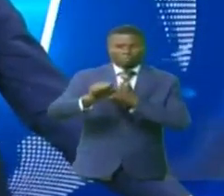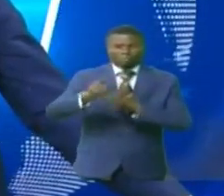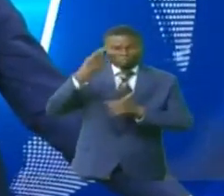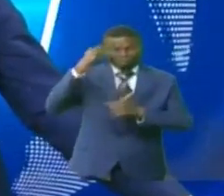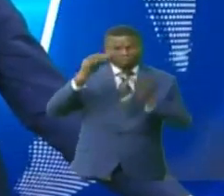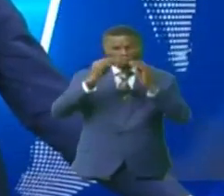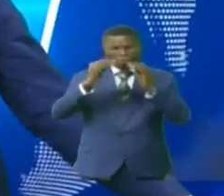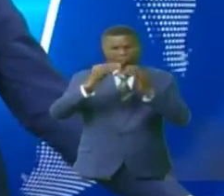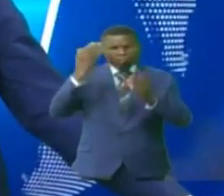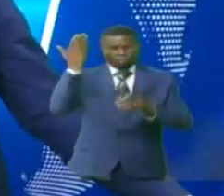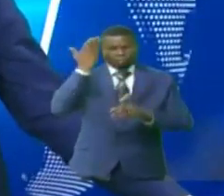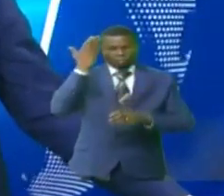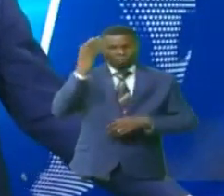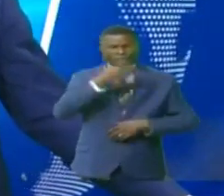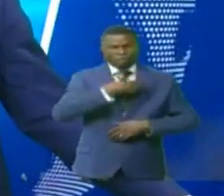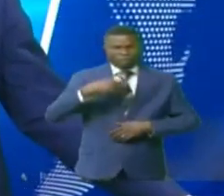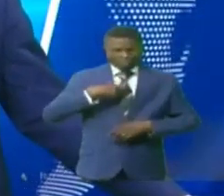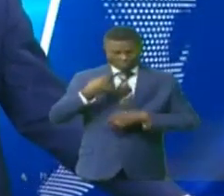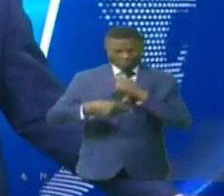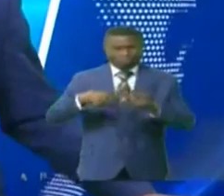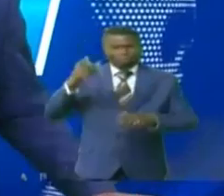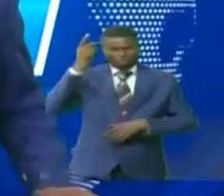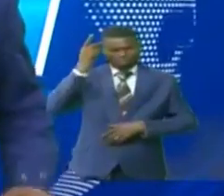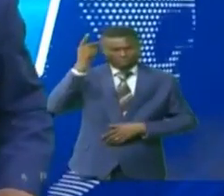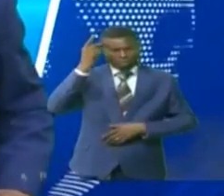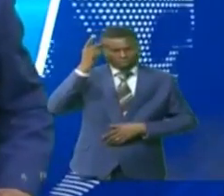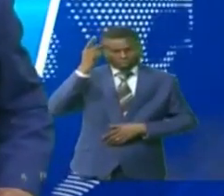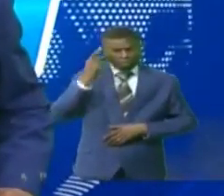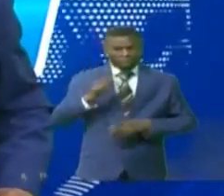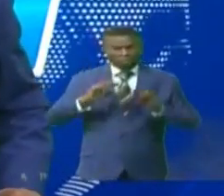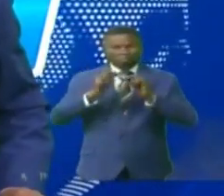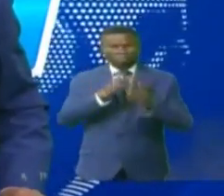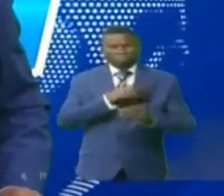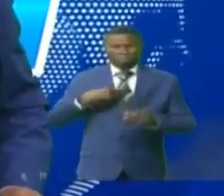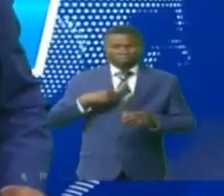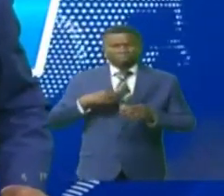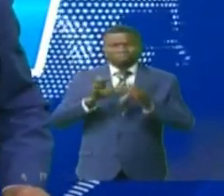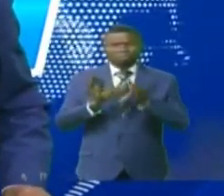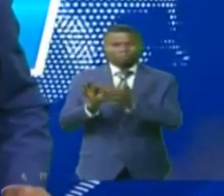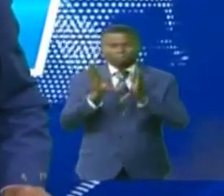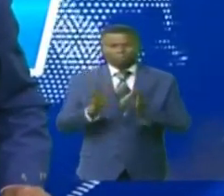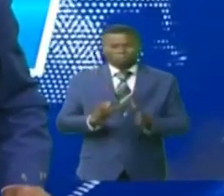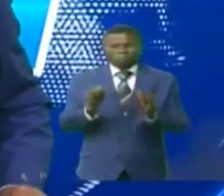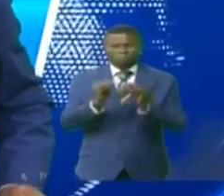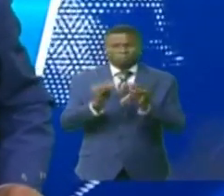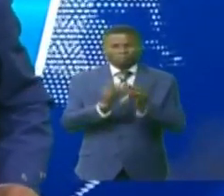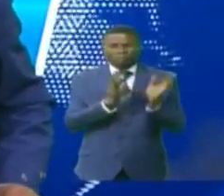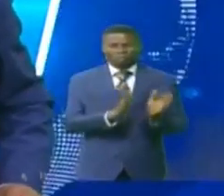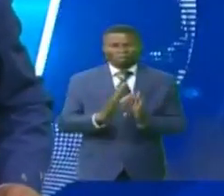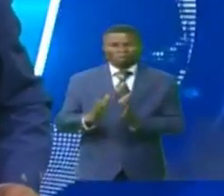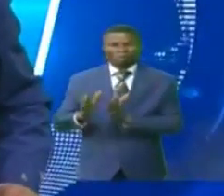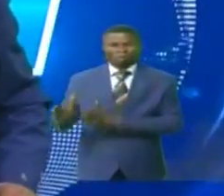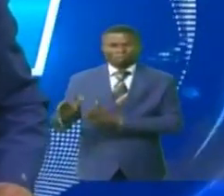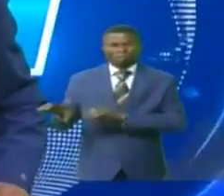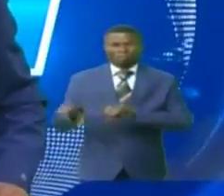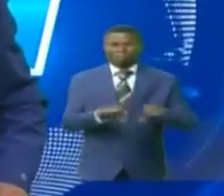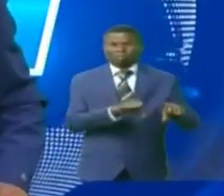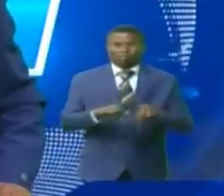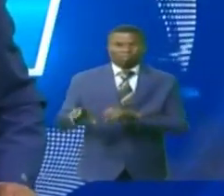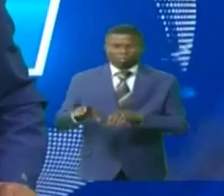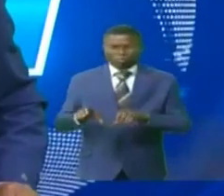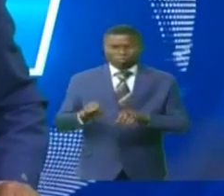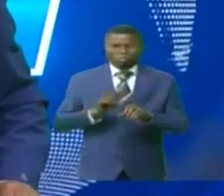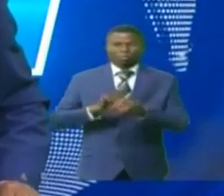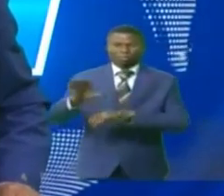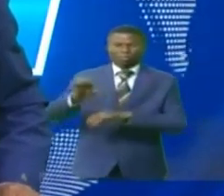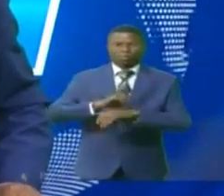masculinité positive sera bientôt lancée à Kinshasa. Sa coordinatrice a présidé hier une réunion préparatoire des activités à